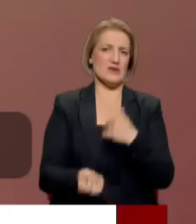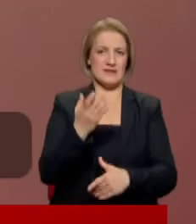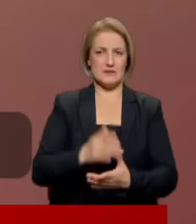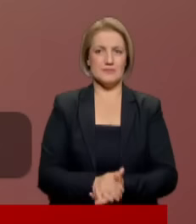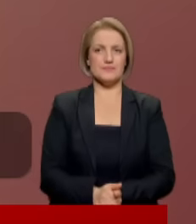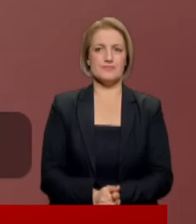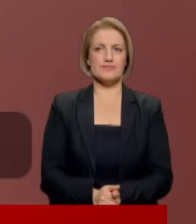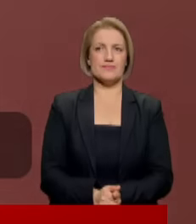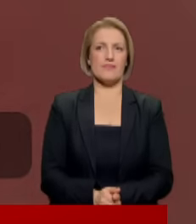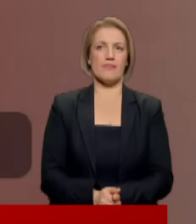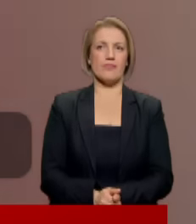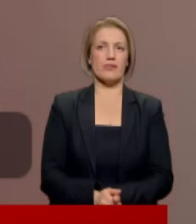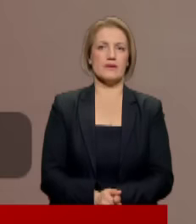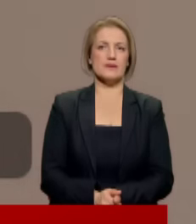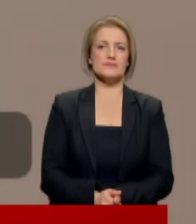kalma